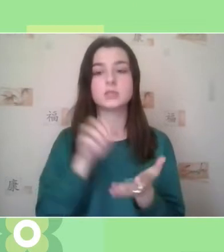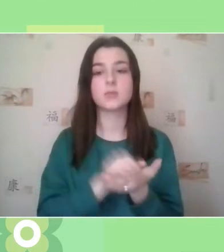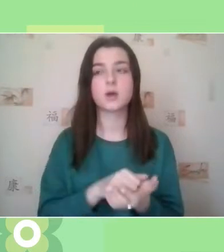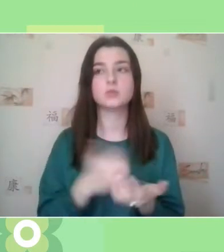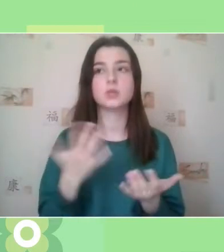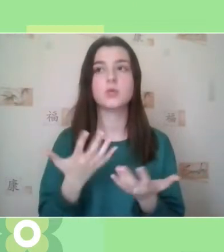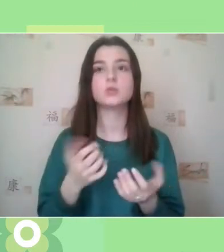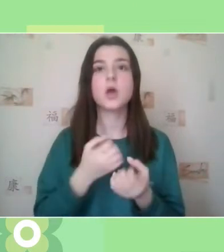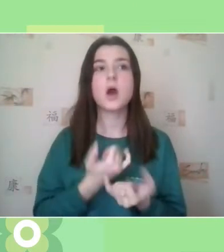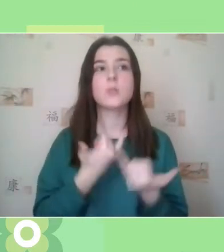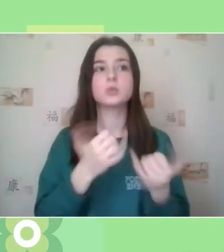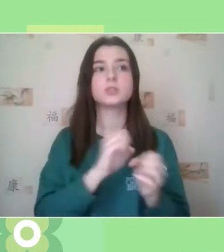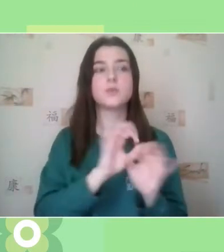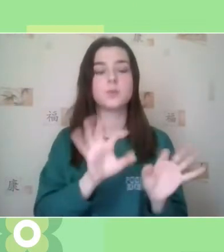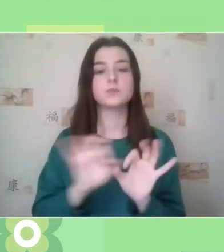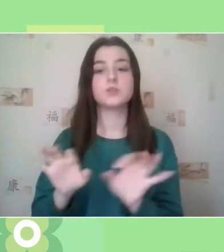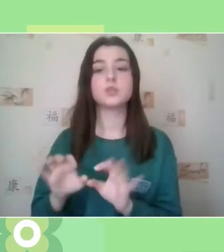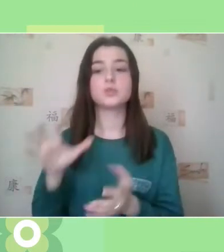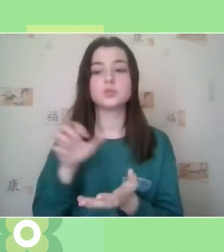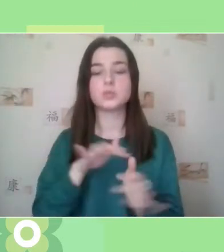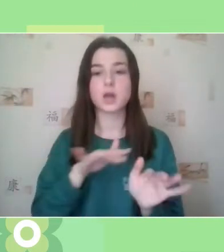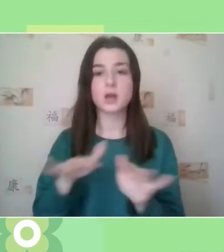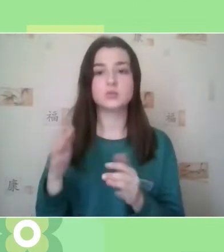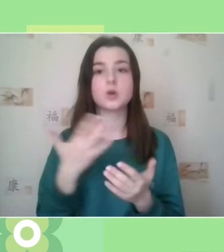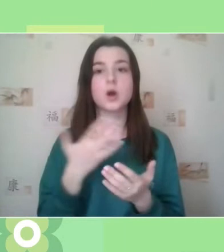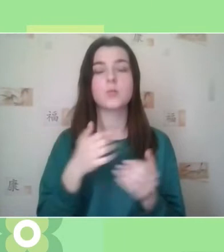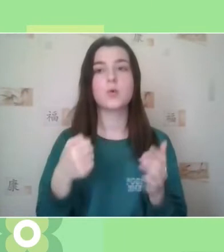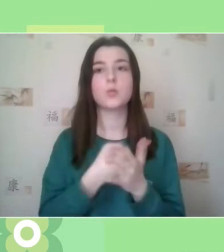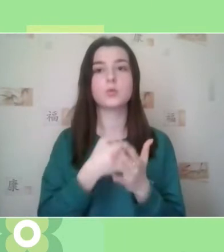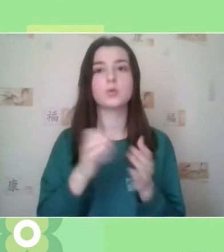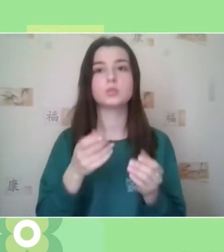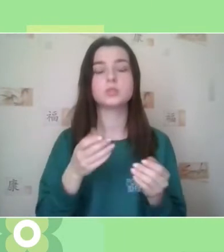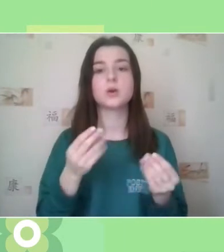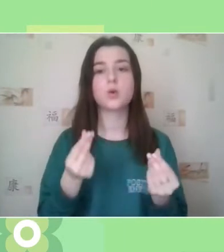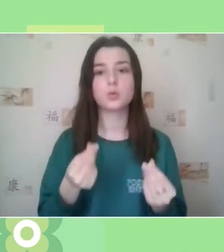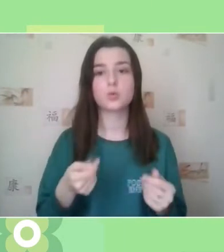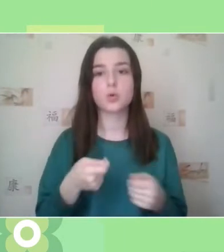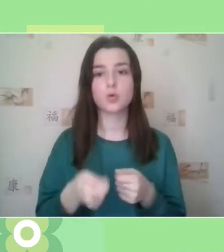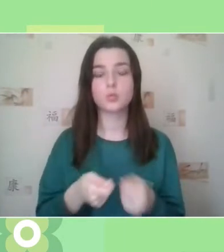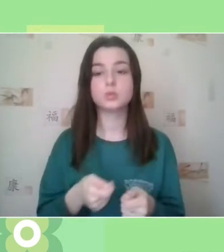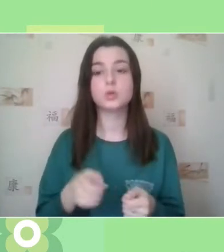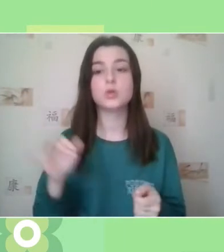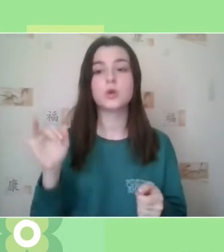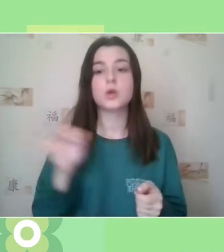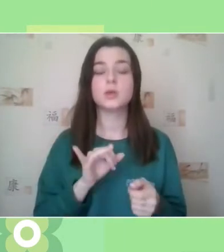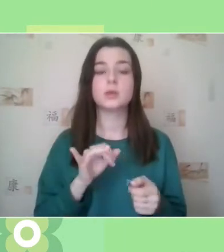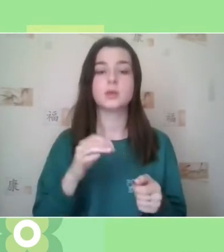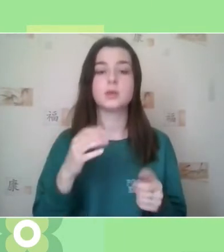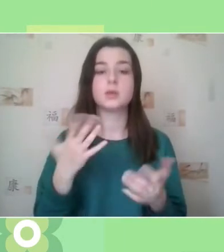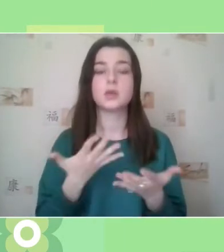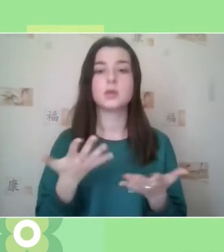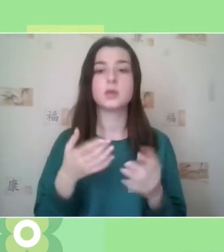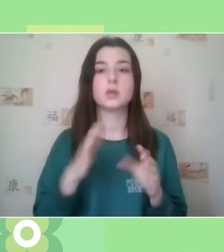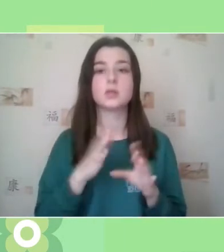або боротьбою з корупцією, або якимись іншими речами, які не так просто описати, як давайте